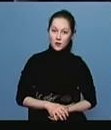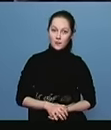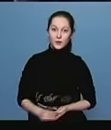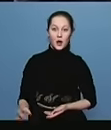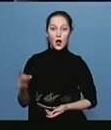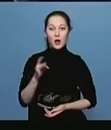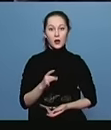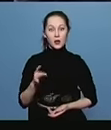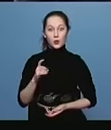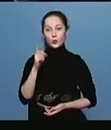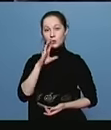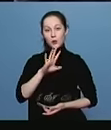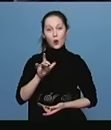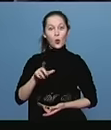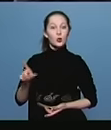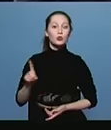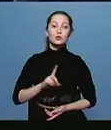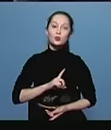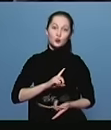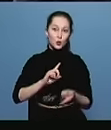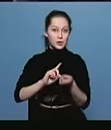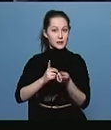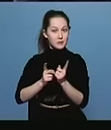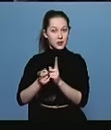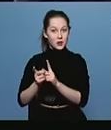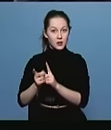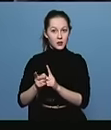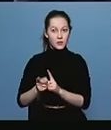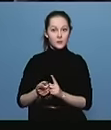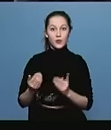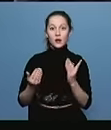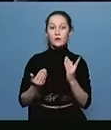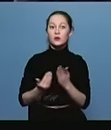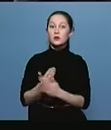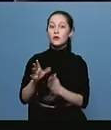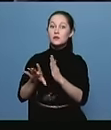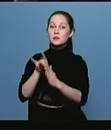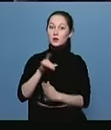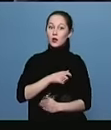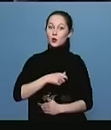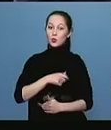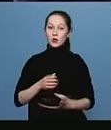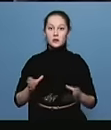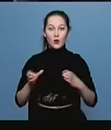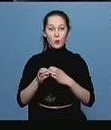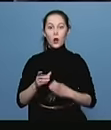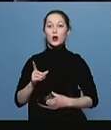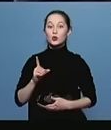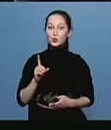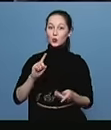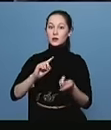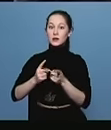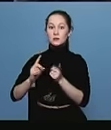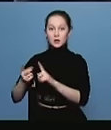Район неплохой, люди ждут перемен. От вновь избранного депутатского корпуса. Ждут перемен от